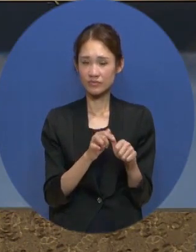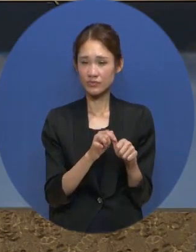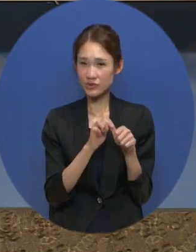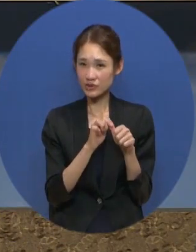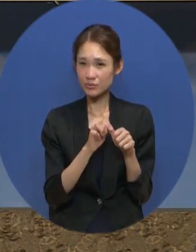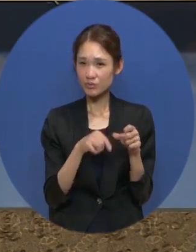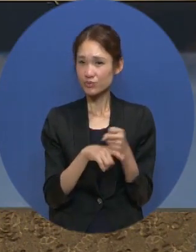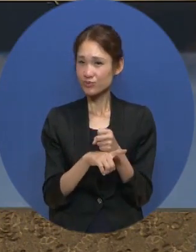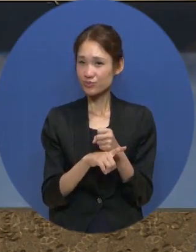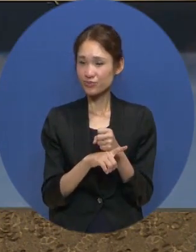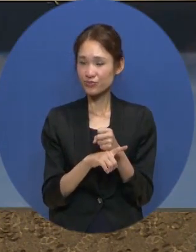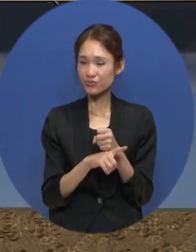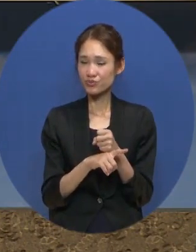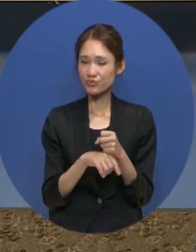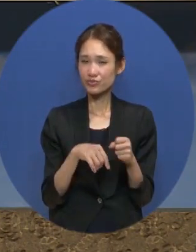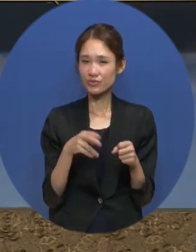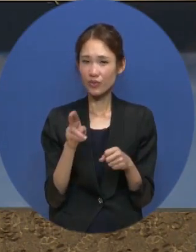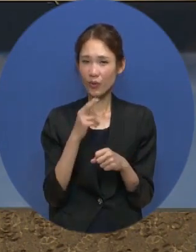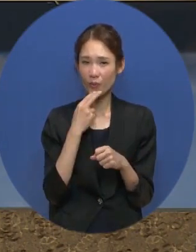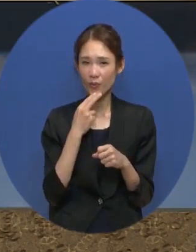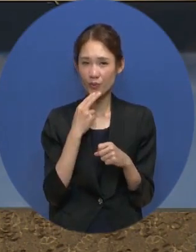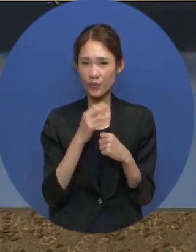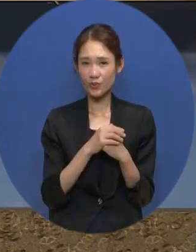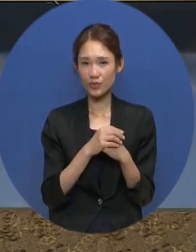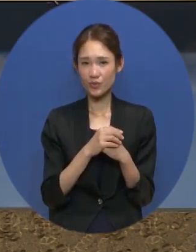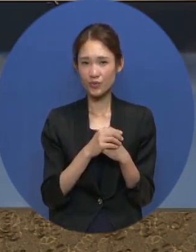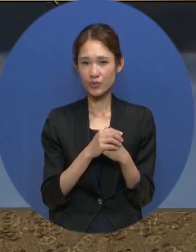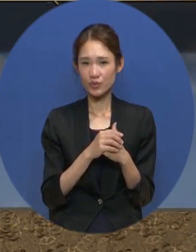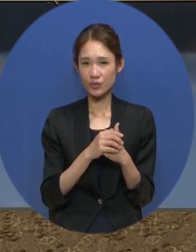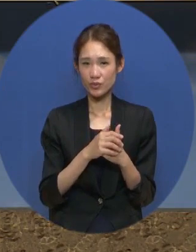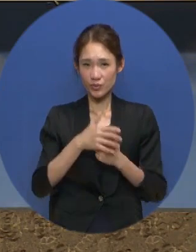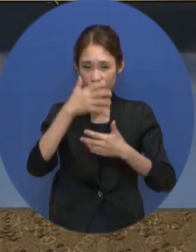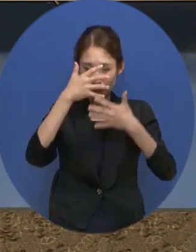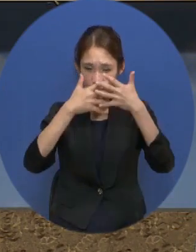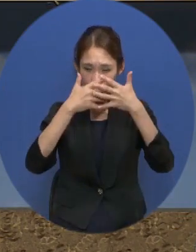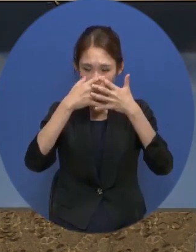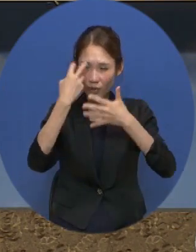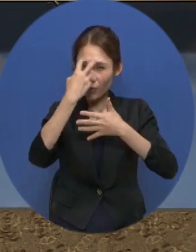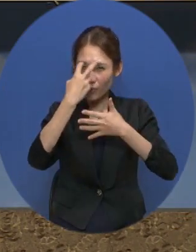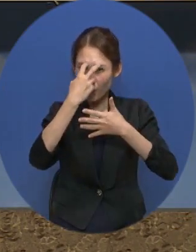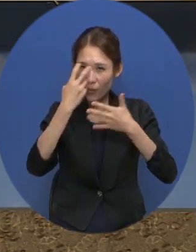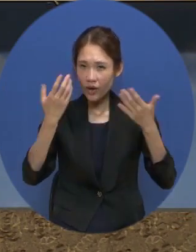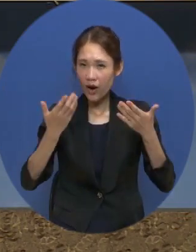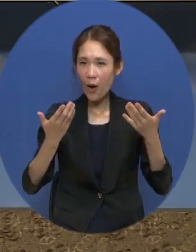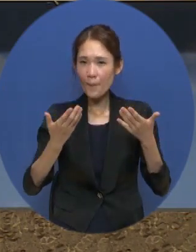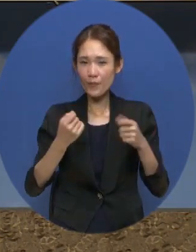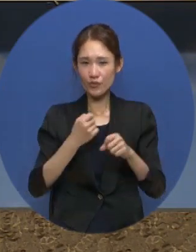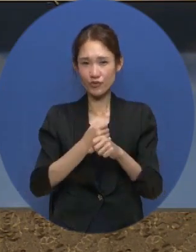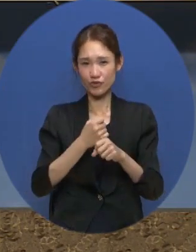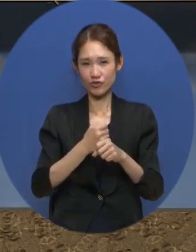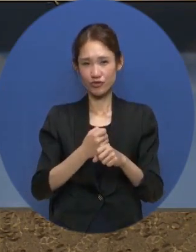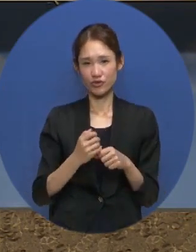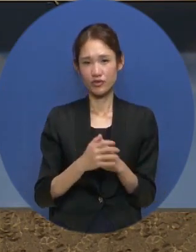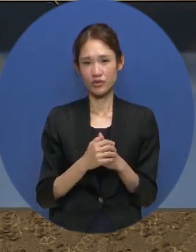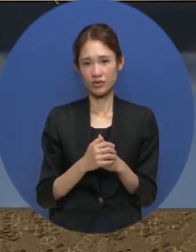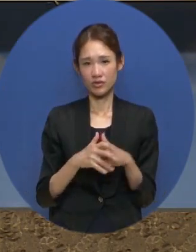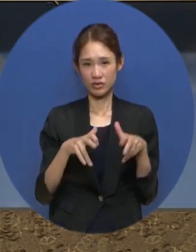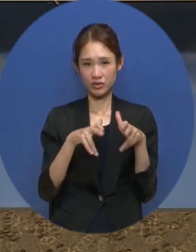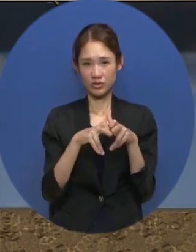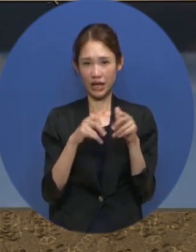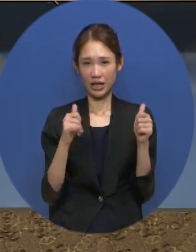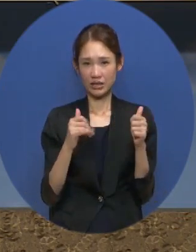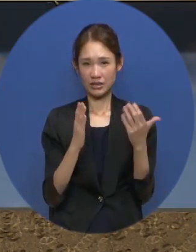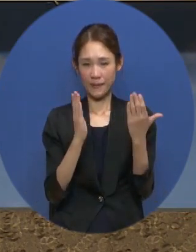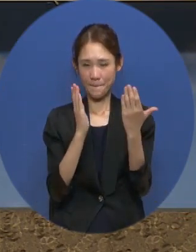특별한 이유는 뭐 없고요. 이 일 업무 자체가 모니터링이라는 업무 자체가